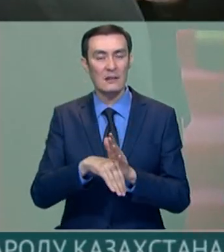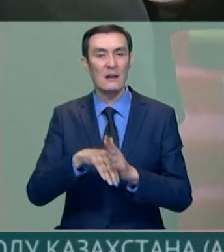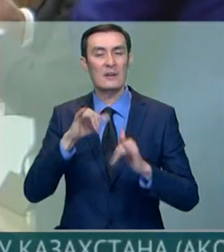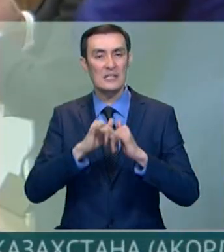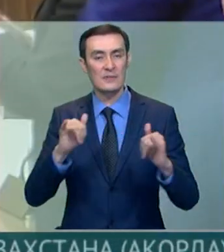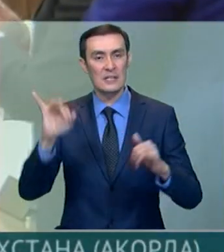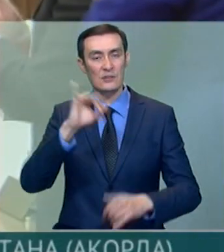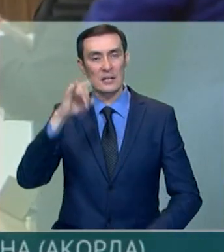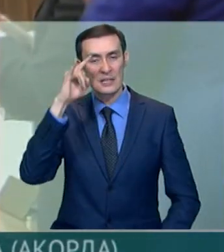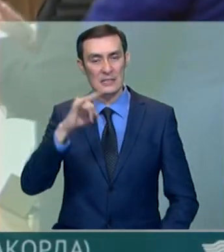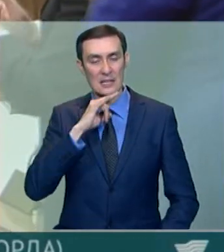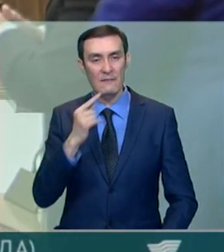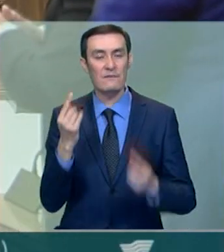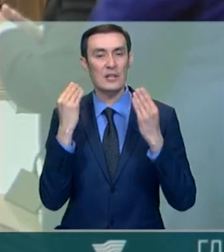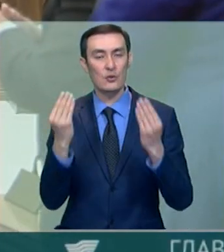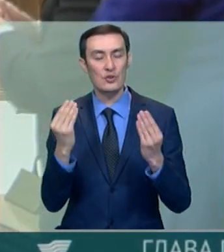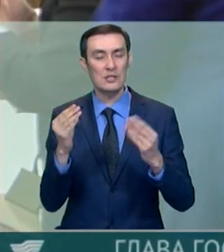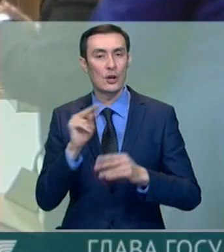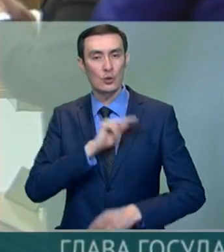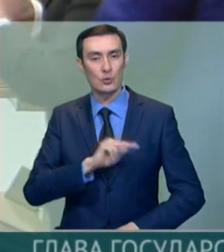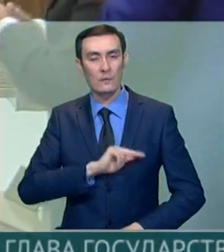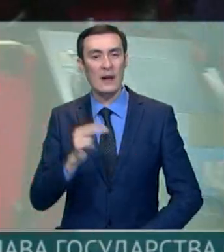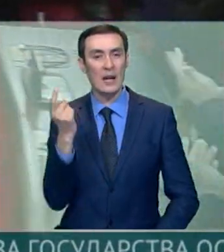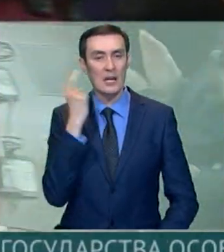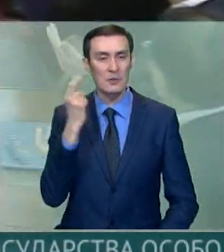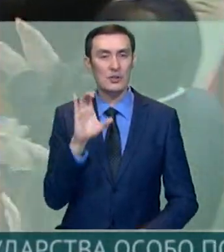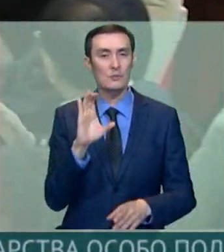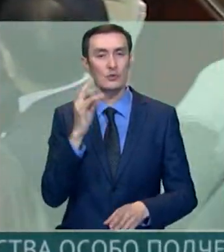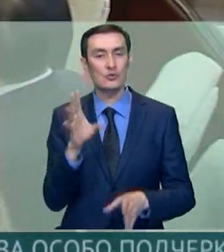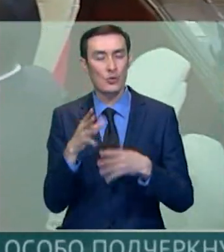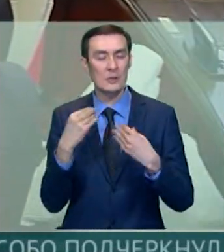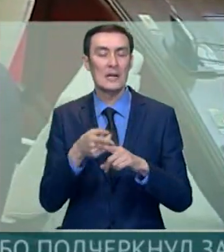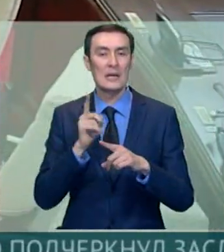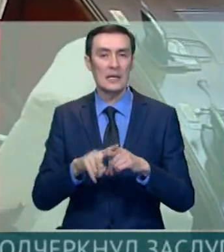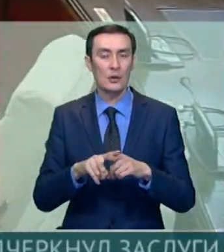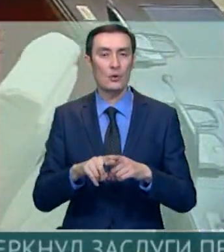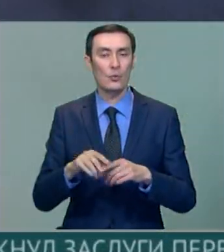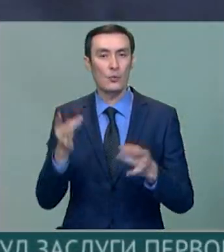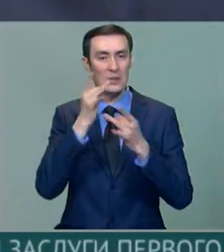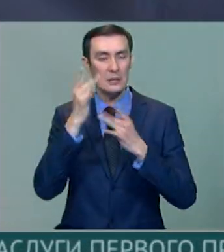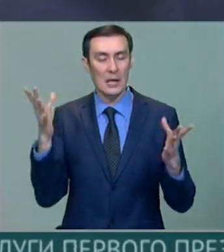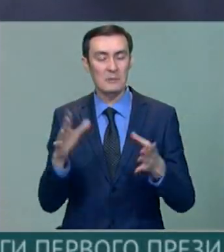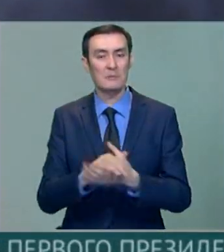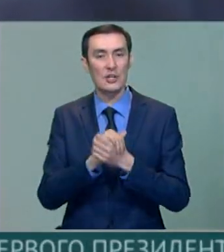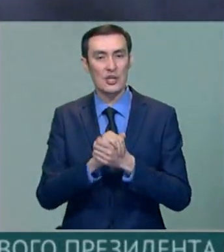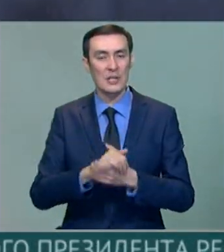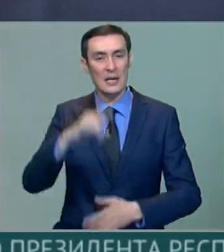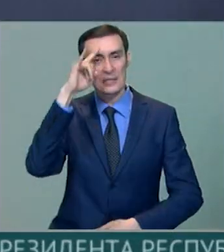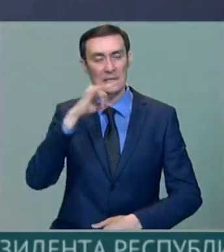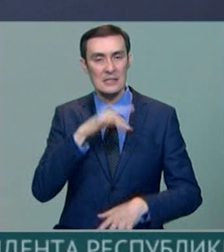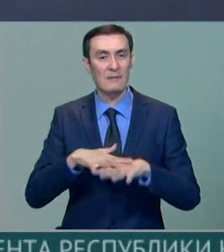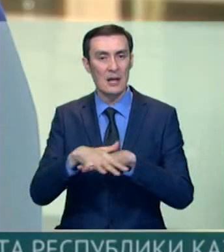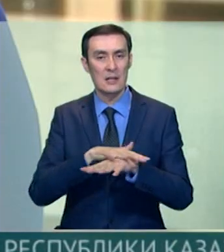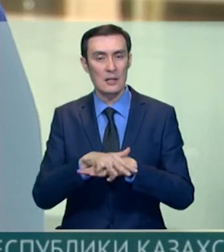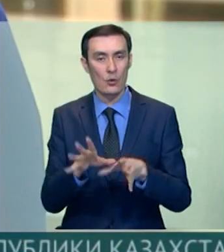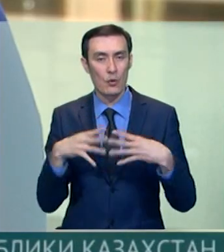независимого Казахстана, выдающийся труд в экономическом, социальном и гуманитарном развитии, сплочении казахстанского